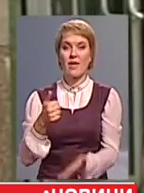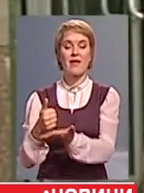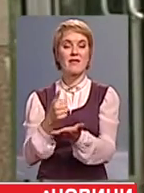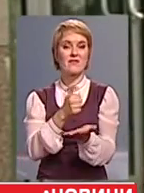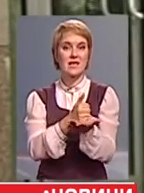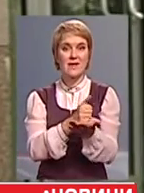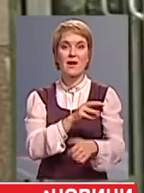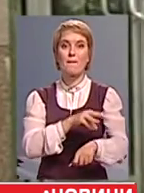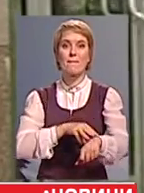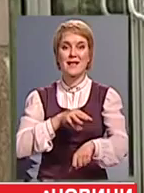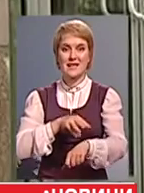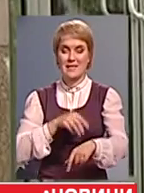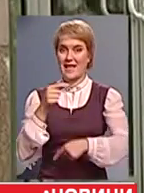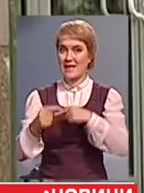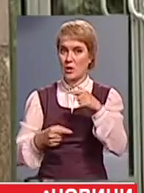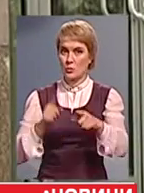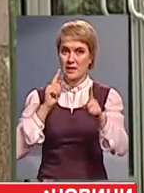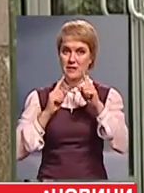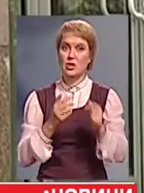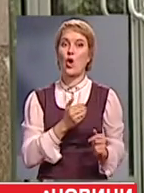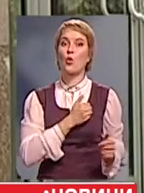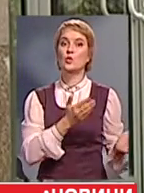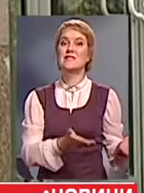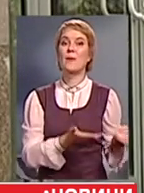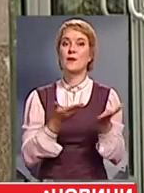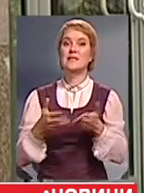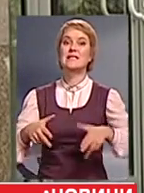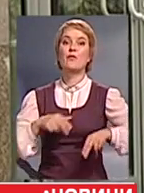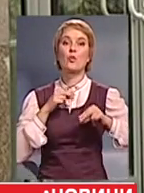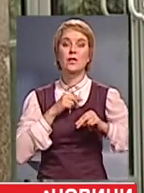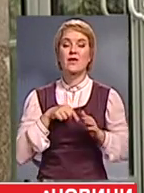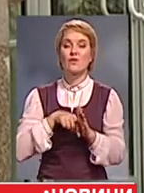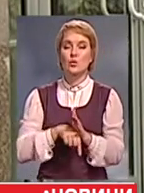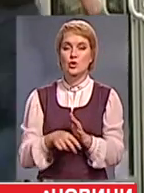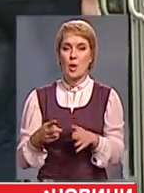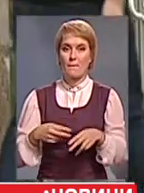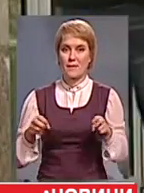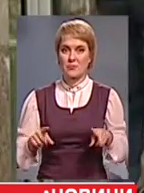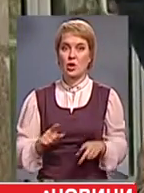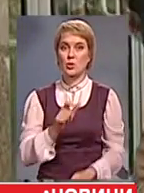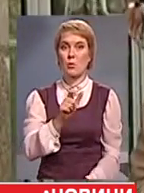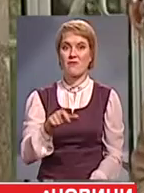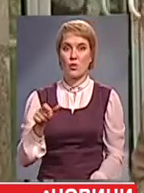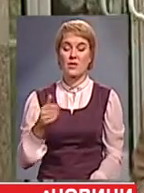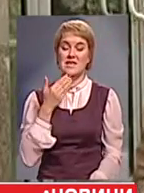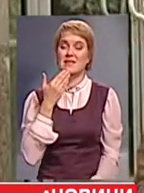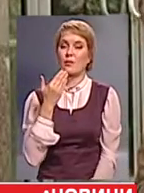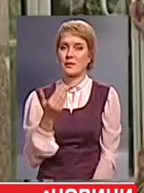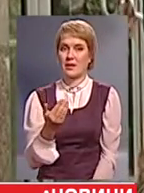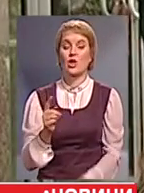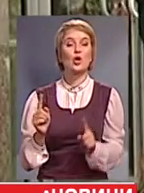міліції. І також на наступне засідання хочуть запросити співробітників внутрішньої безпеки, задля того, щоб вони все-таки запитали,